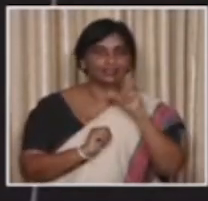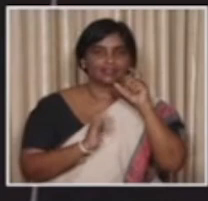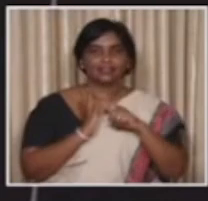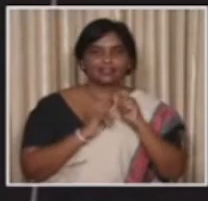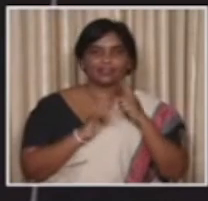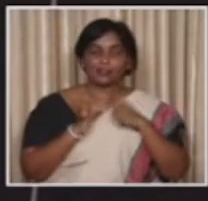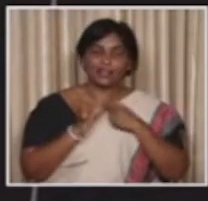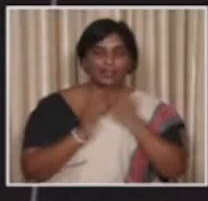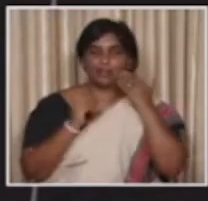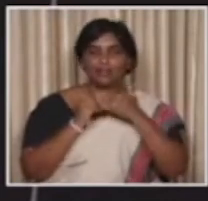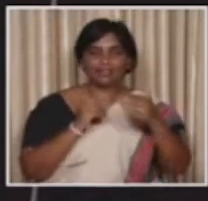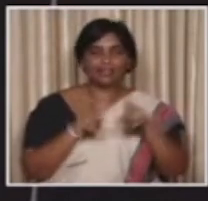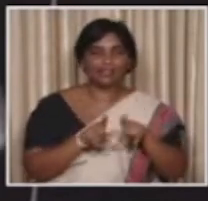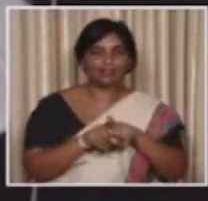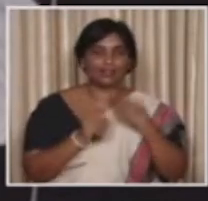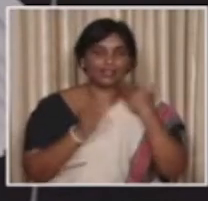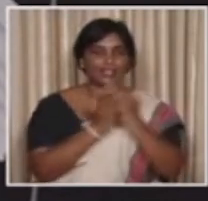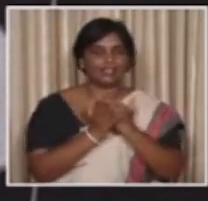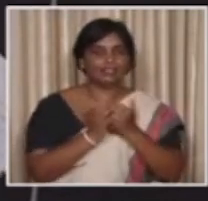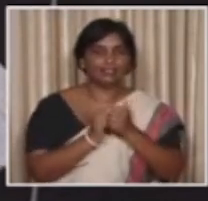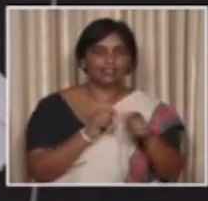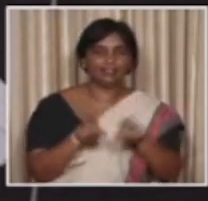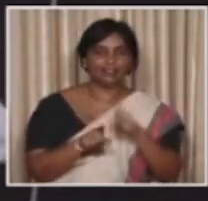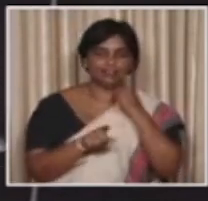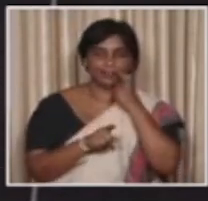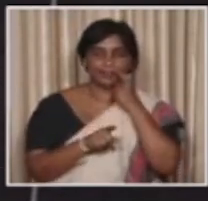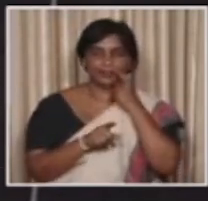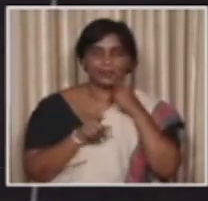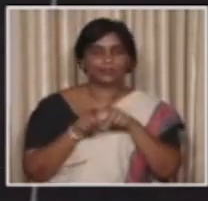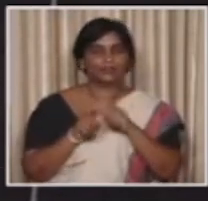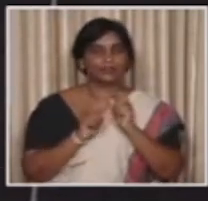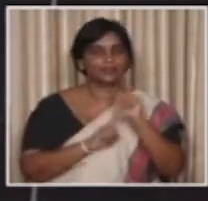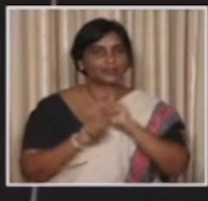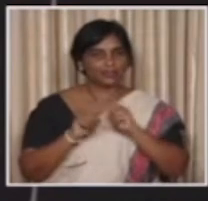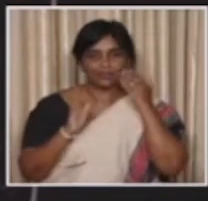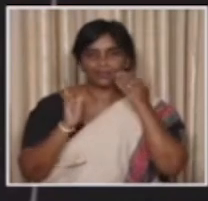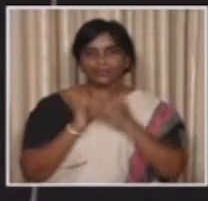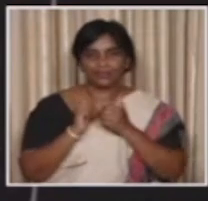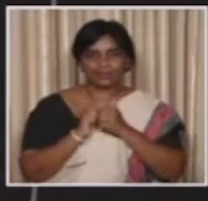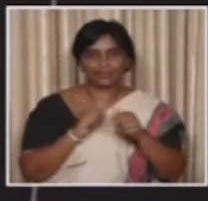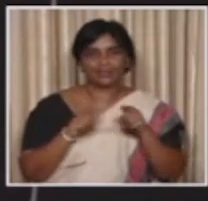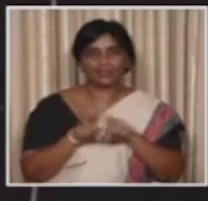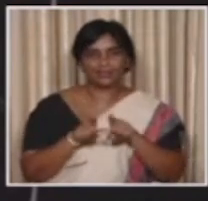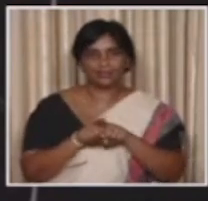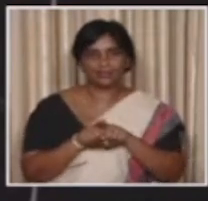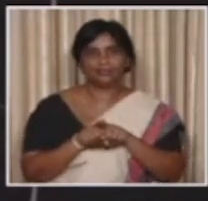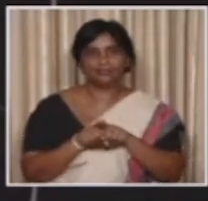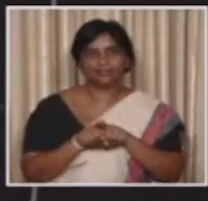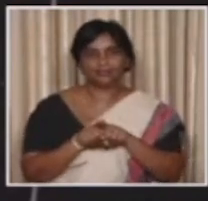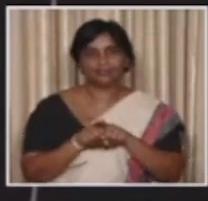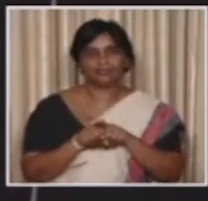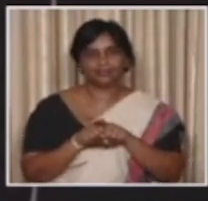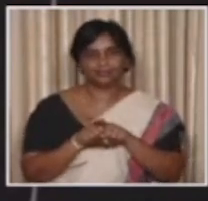ගේනවා. අපි කෝප් එකට ගේනවා. හැබැයි ගෙනලා විශාල වංචා හොයනවා. අපි පාර්ලිමේන්තුවට දානවා. එතනින් එහාට මොකද්ද වෙන්නේ? කිසි දෙයක් වෙන්නේ